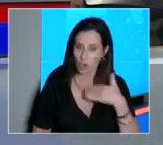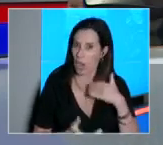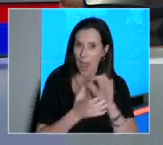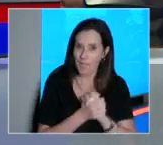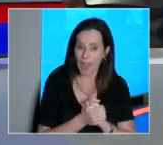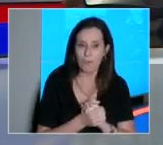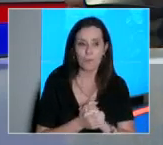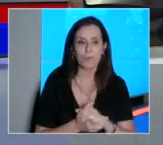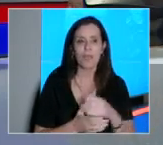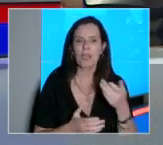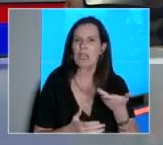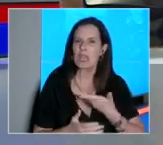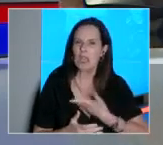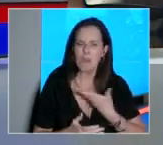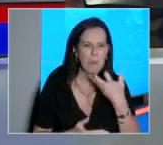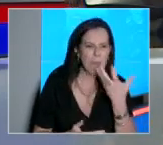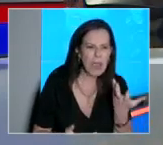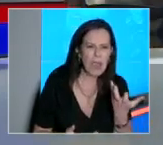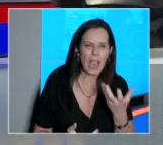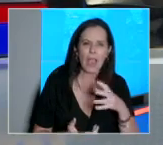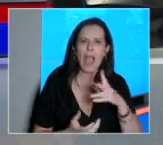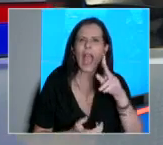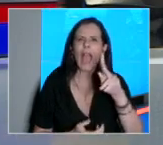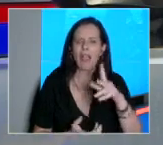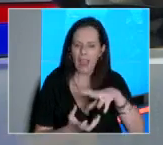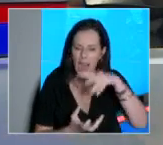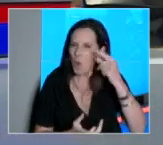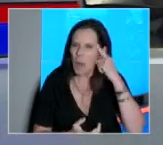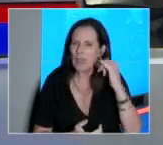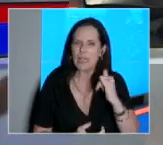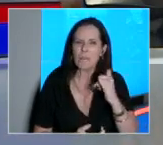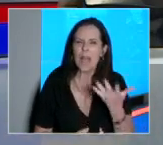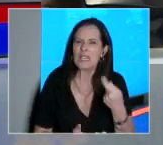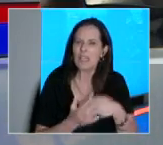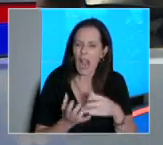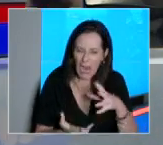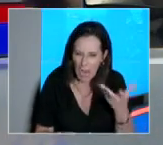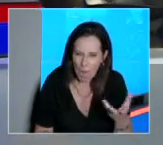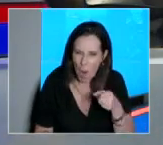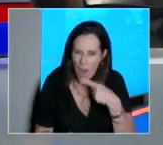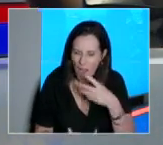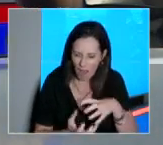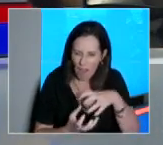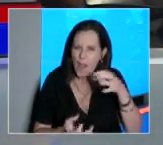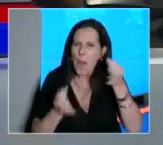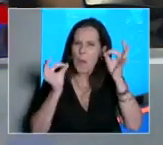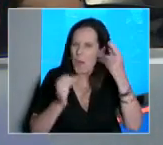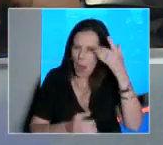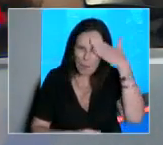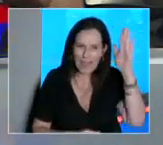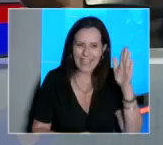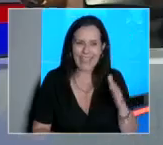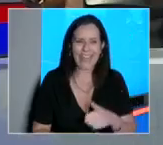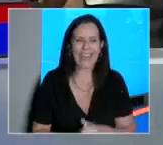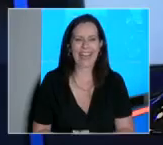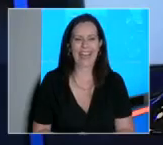חבר שיקיבל איזה סוג של פריז, היה מן קרמבולה, אז הוא לא יודע מה להסביר לאותו אינטליגנט שבא מתל אביב, אמר לו, זה דבר בלתי לגלי.